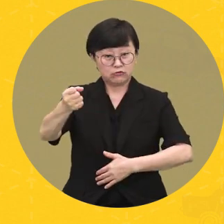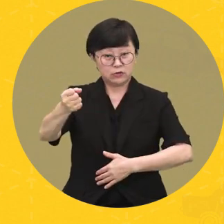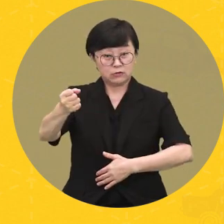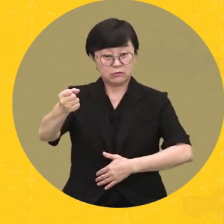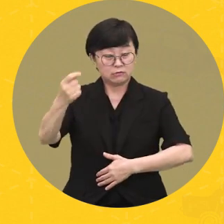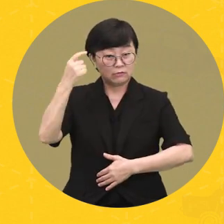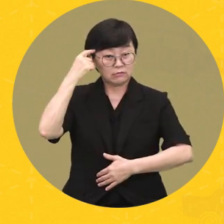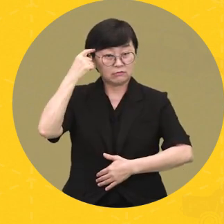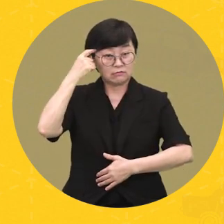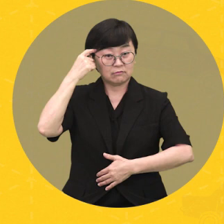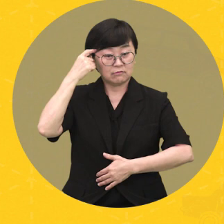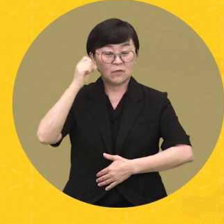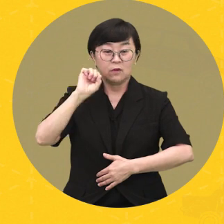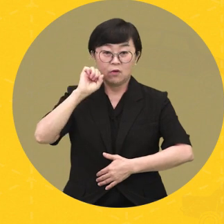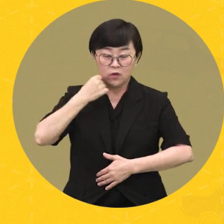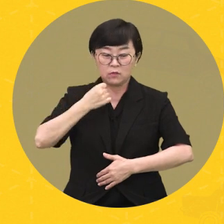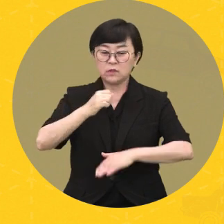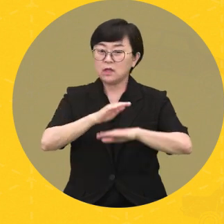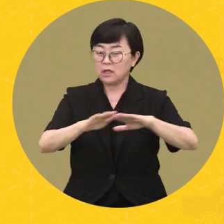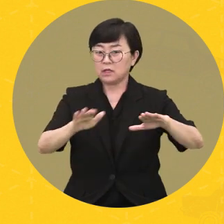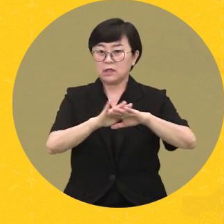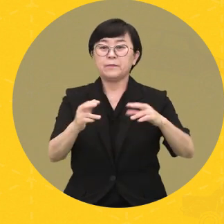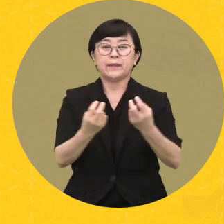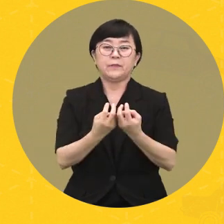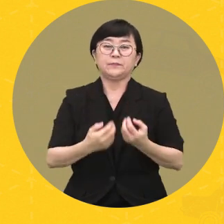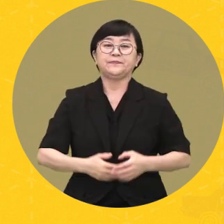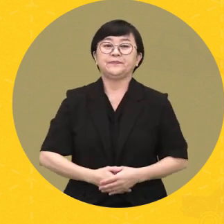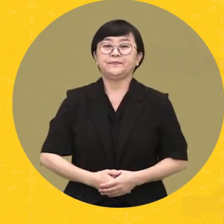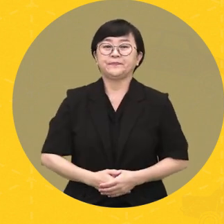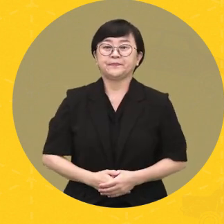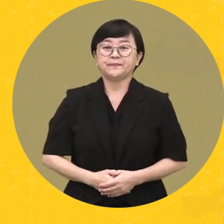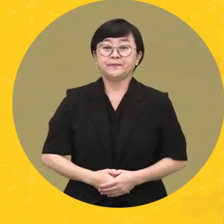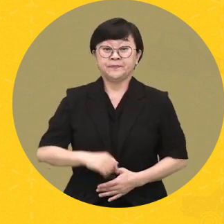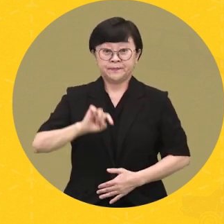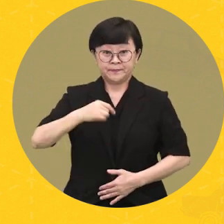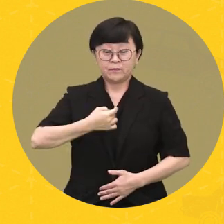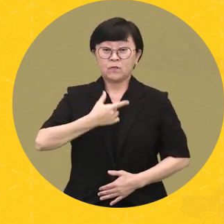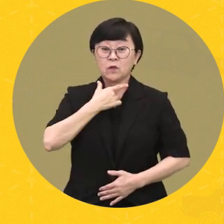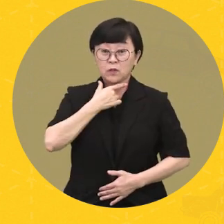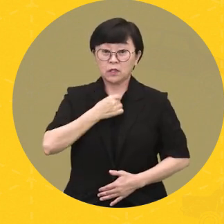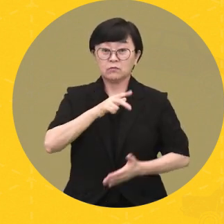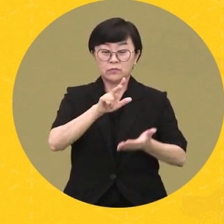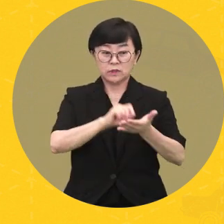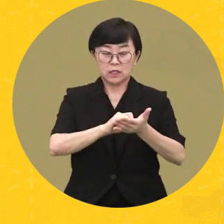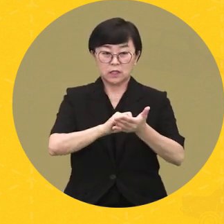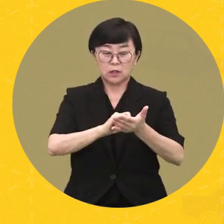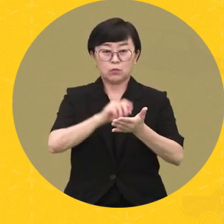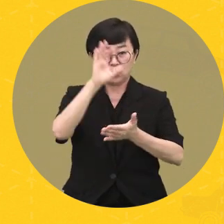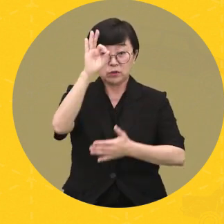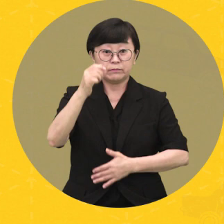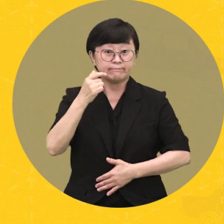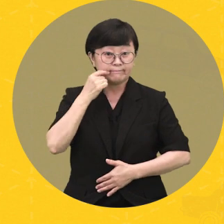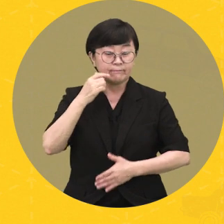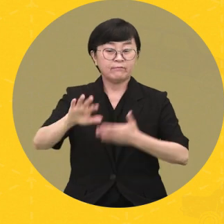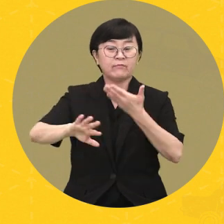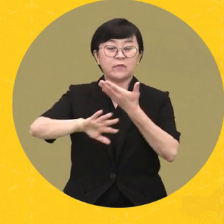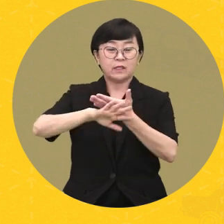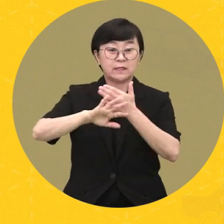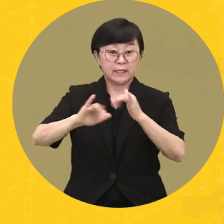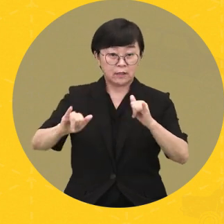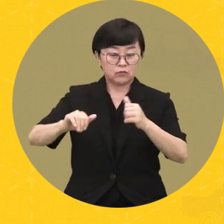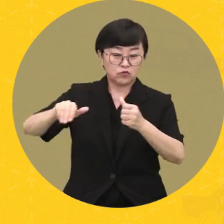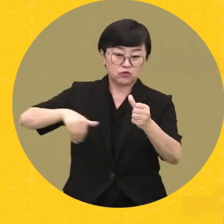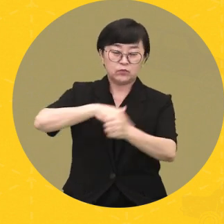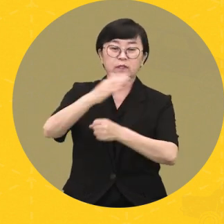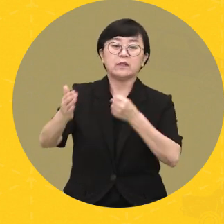것처럼 생각해서 어려움에 대처하는 방법입니다. 자신의 욕구나 문제를 직시하지 못하고 다른 사람이나